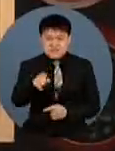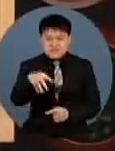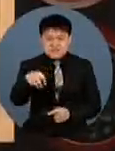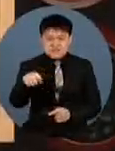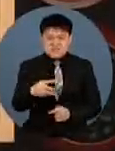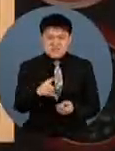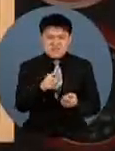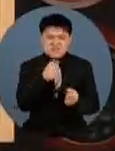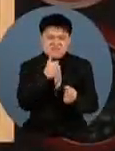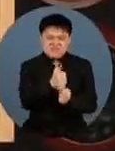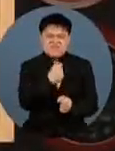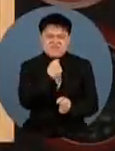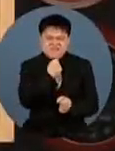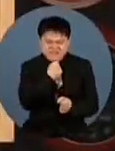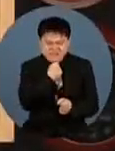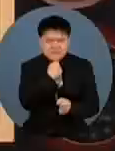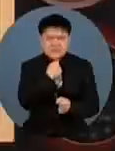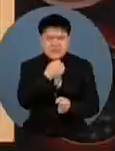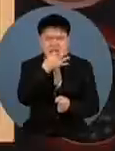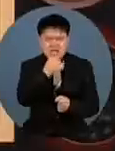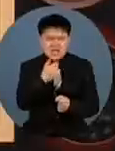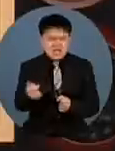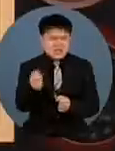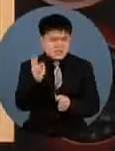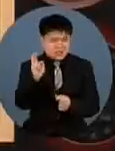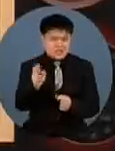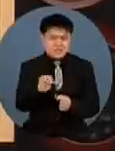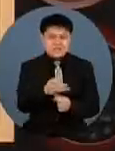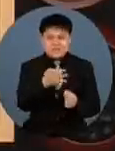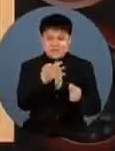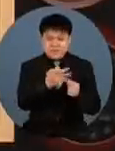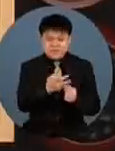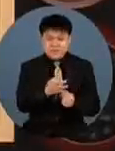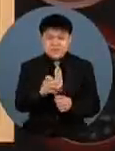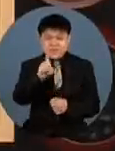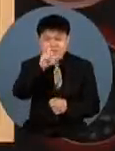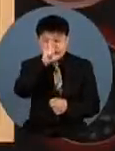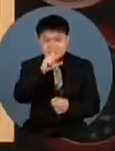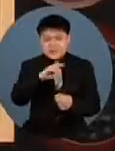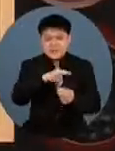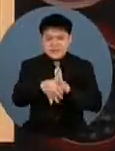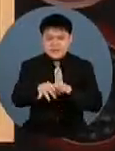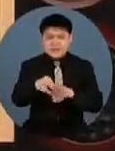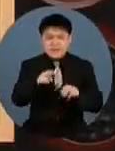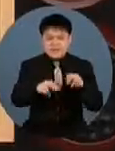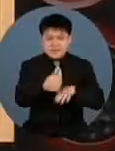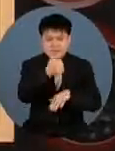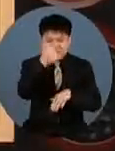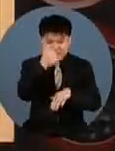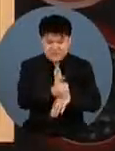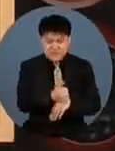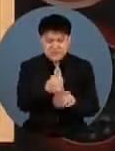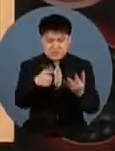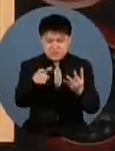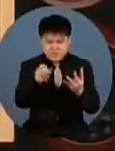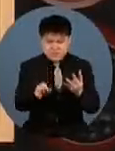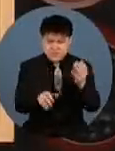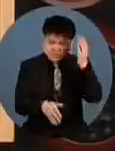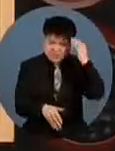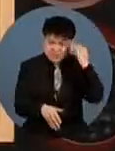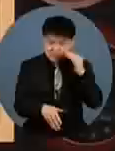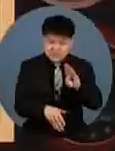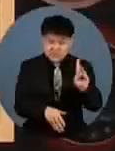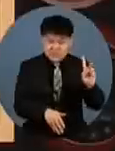투지가 대단합니다. 네, 제14회 LG배 세계기왕전 준결승입니다. 한국의 박영훈 구단 대